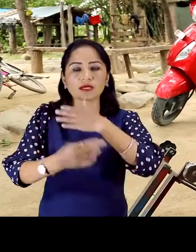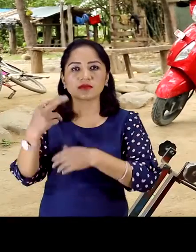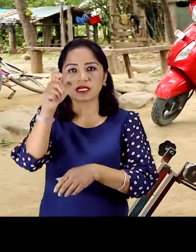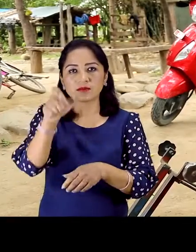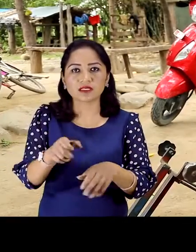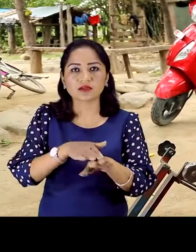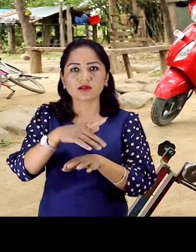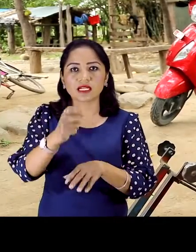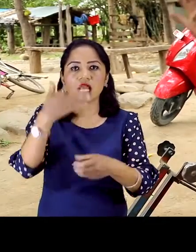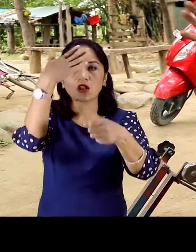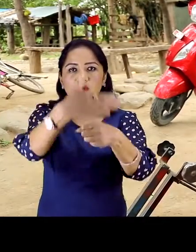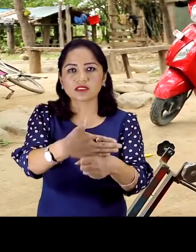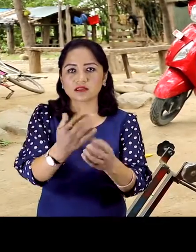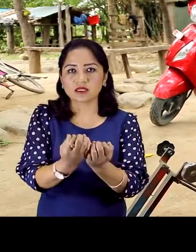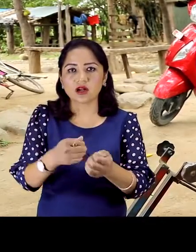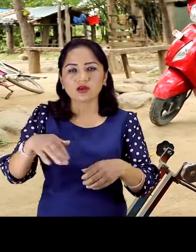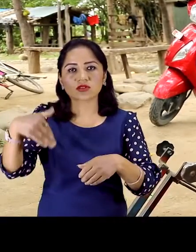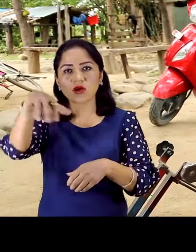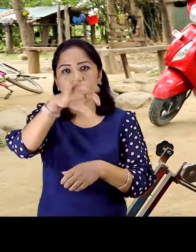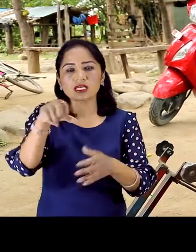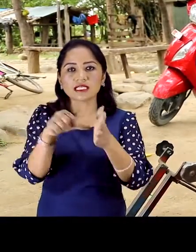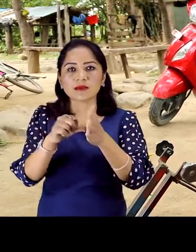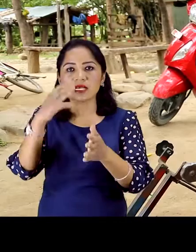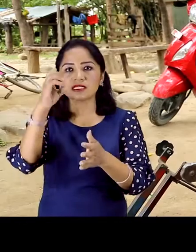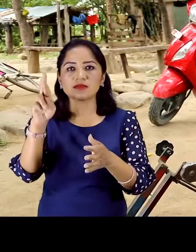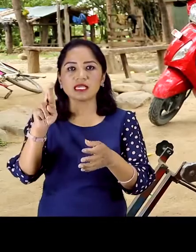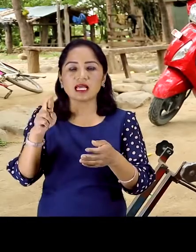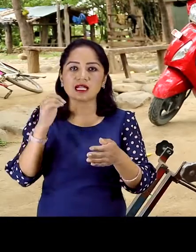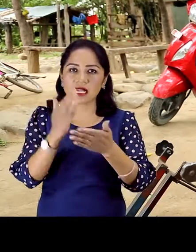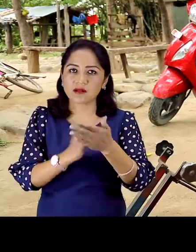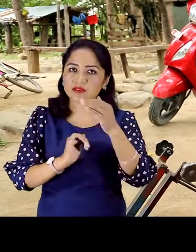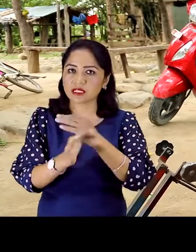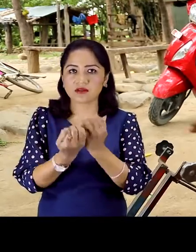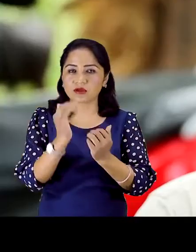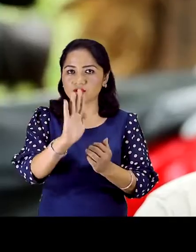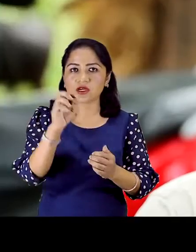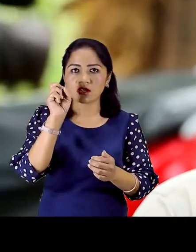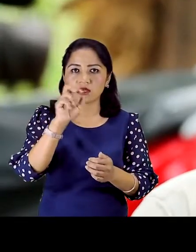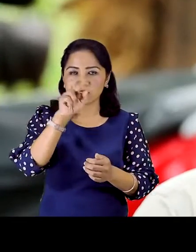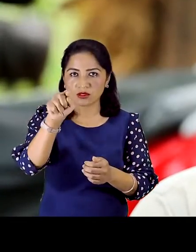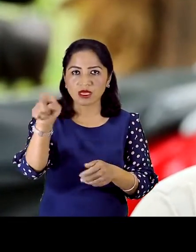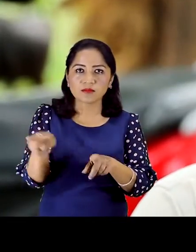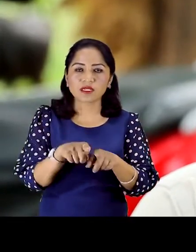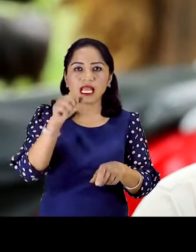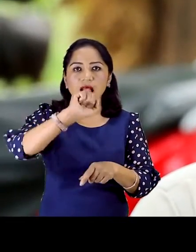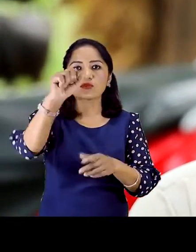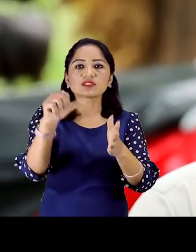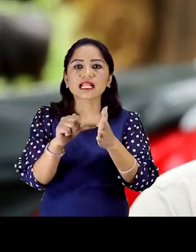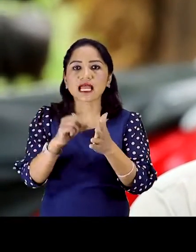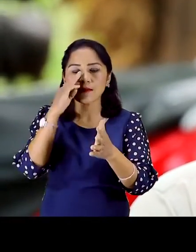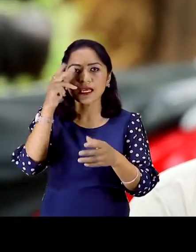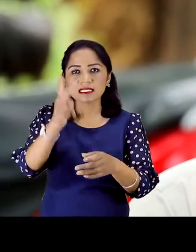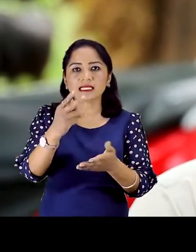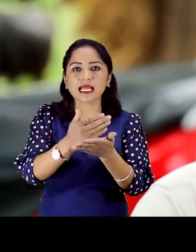अपांगता भहेका ब्यक्ति हरुलाई लक्चित करी हरेक जिल्लामा सीबी आर कारिकम संचालन गरेको छौ। रतपाई पनी तपाईको